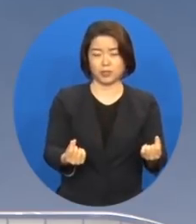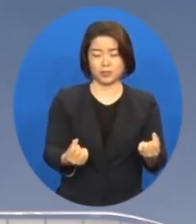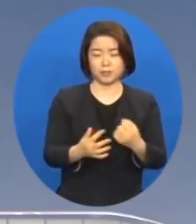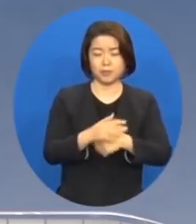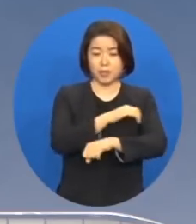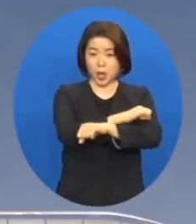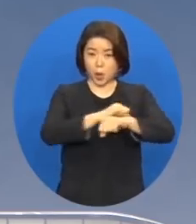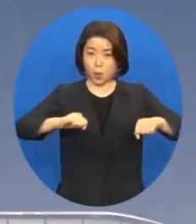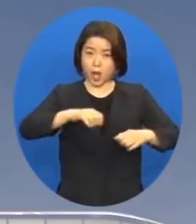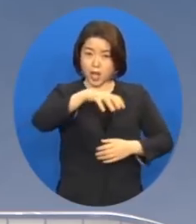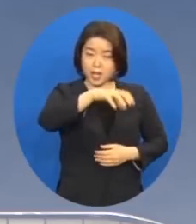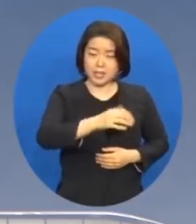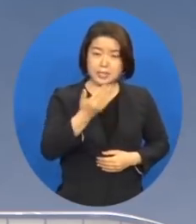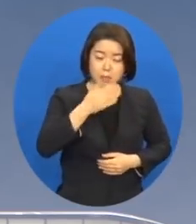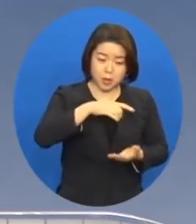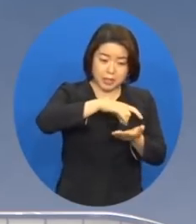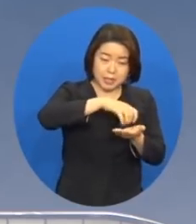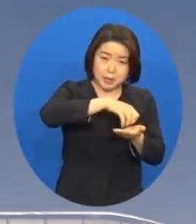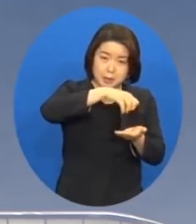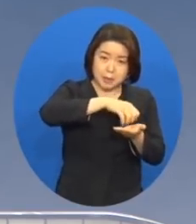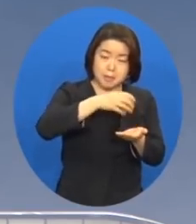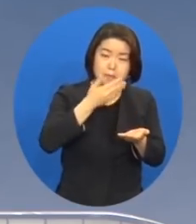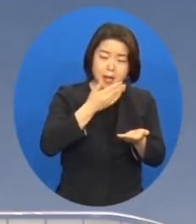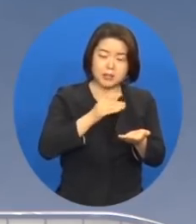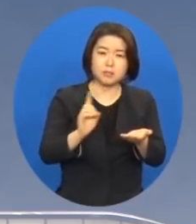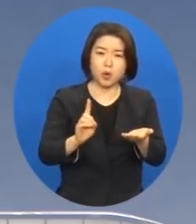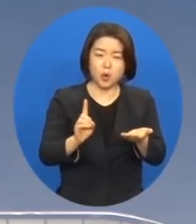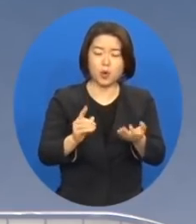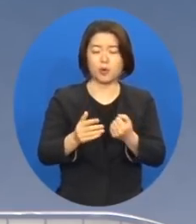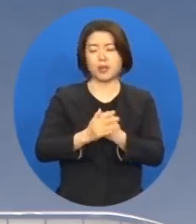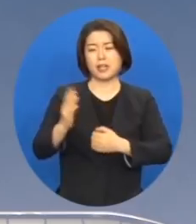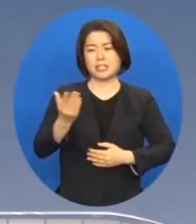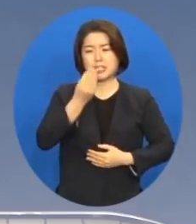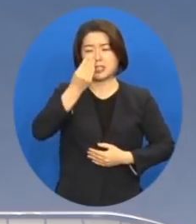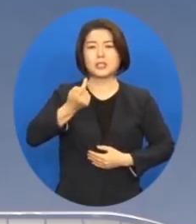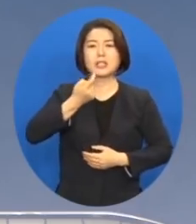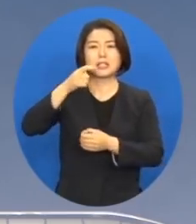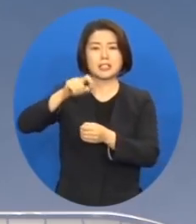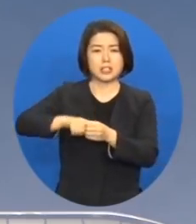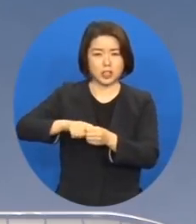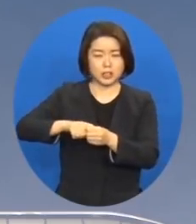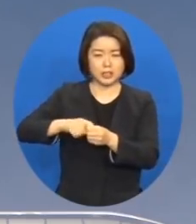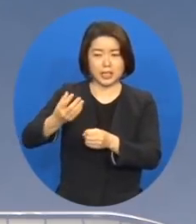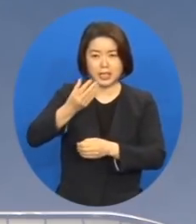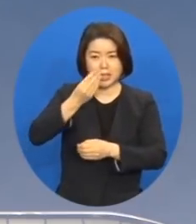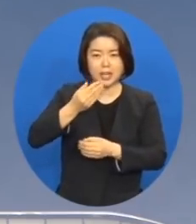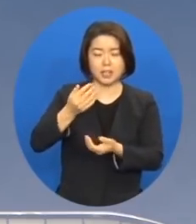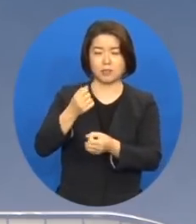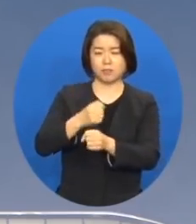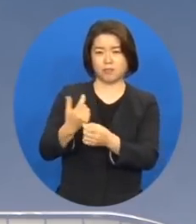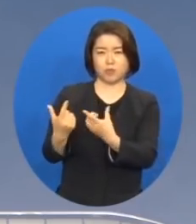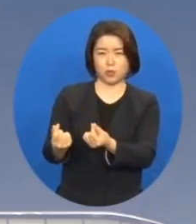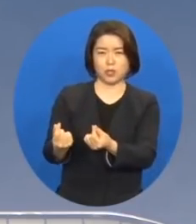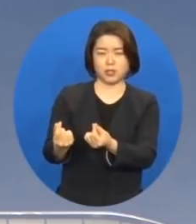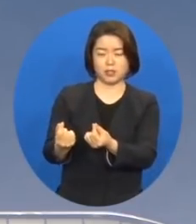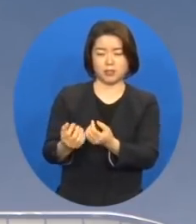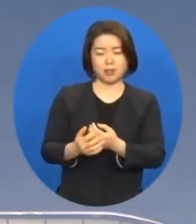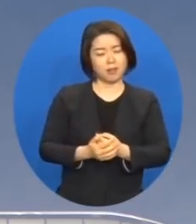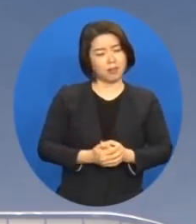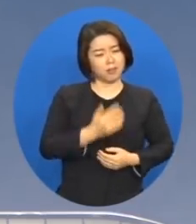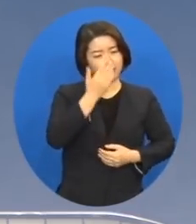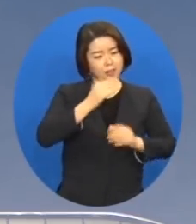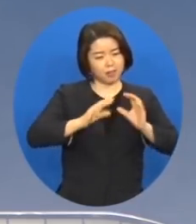광야에서 먹은 만나는 성찬을 의미한다고 그렇게 말했습니다. 그러니 이스라엘 백성들은 상상이 안